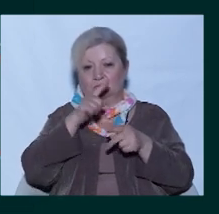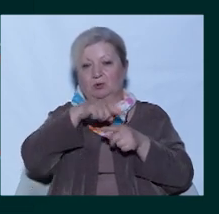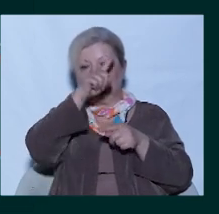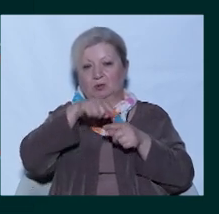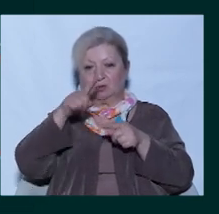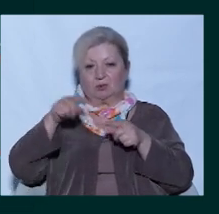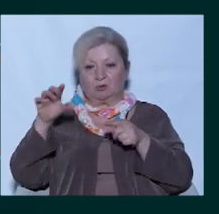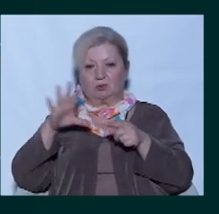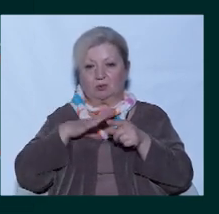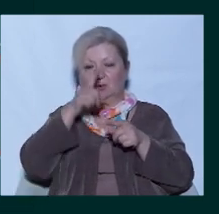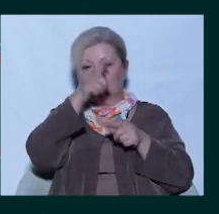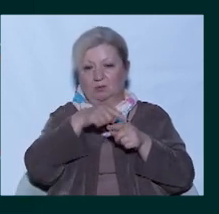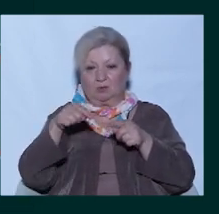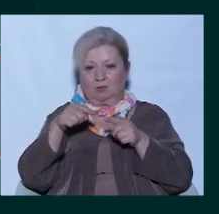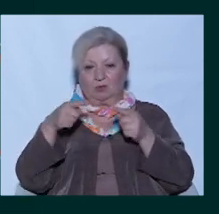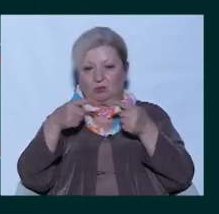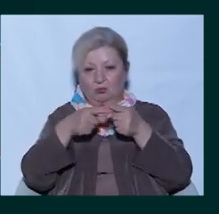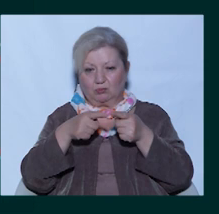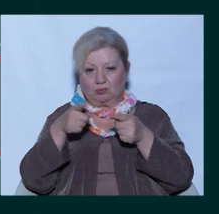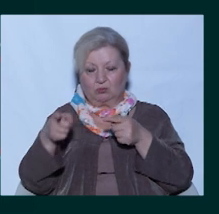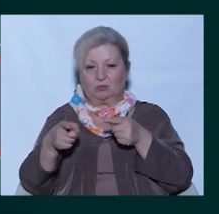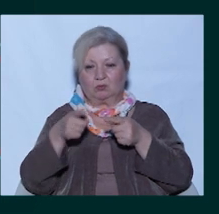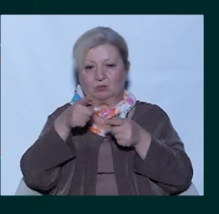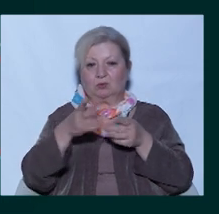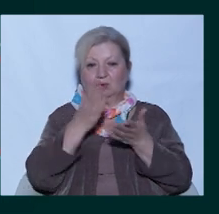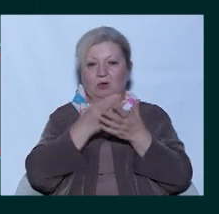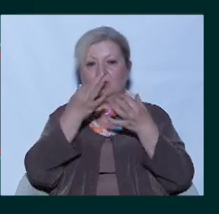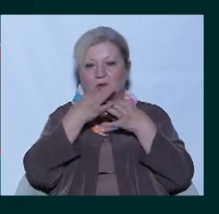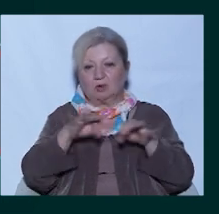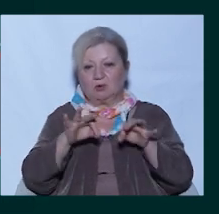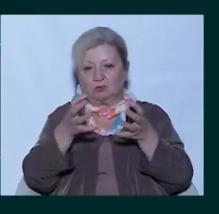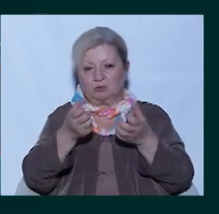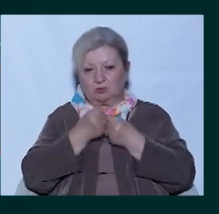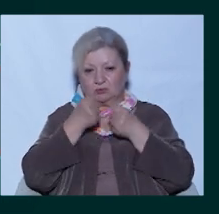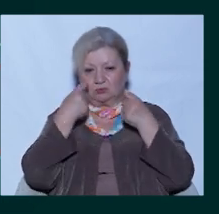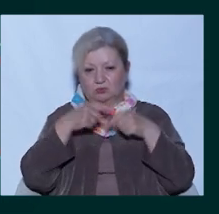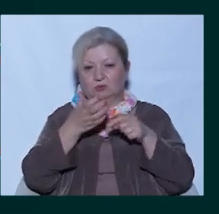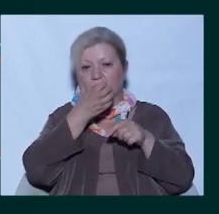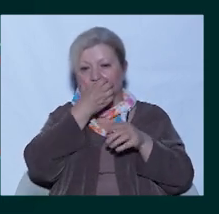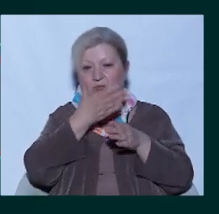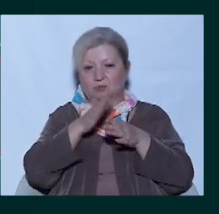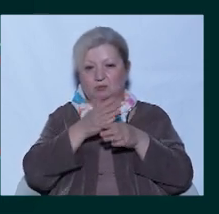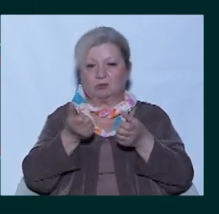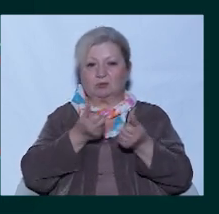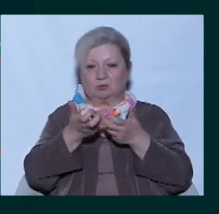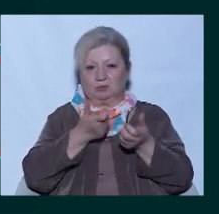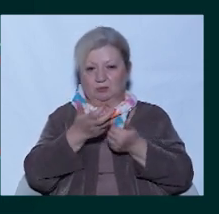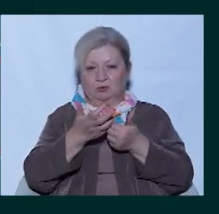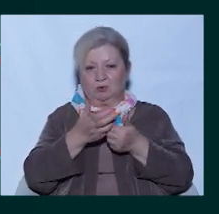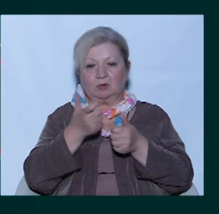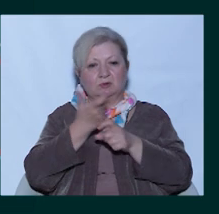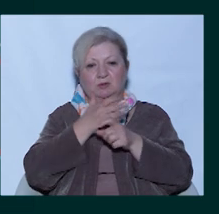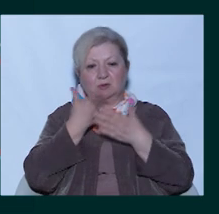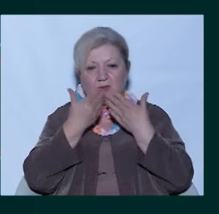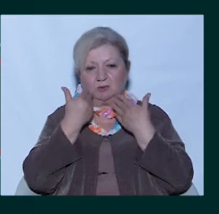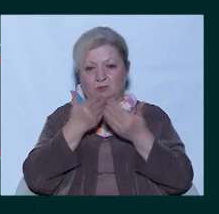აი მართკუთხედის ფართობი, რომელიც აქ აქვს მოცემული, თავისუფლად შემიძლია გამოვიყენო იმისათვის, რომ სითბოს რაოდენობა განსაზღვრო. ძალიან